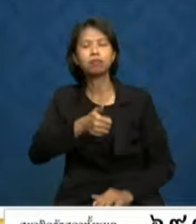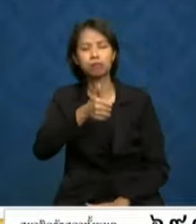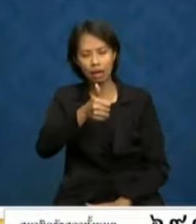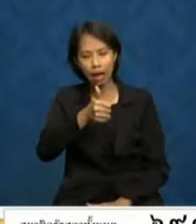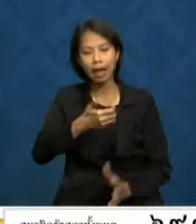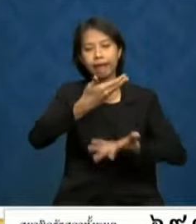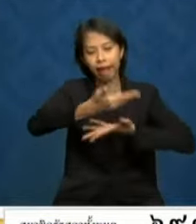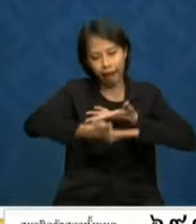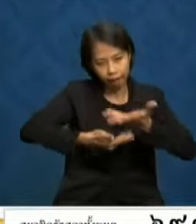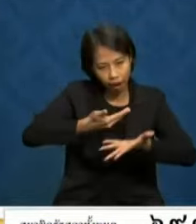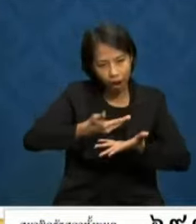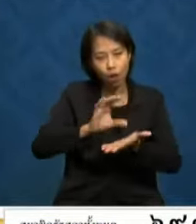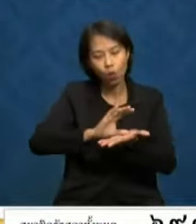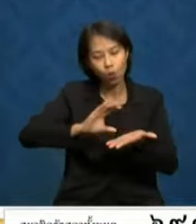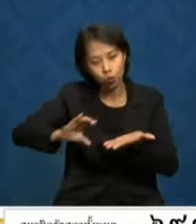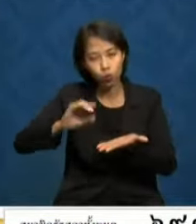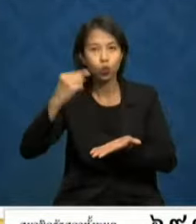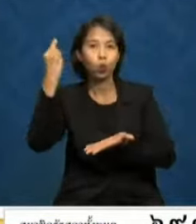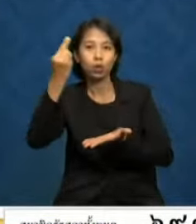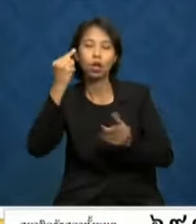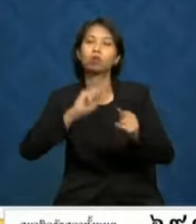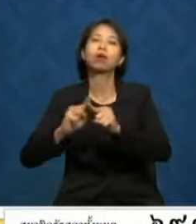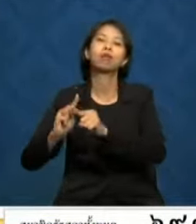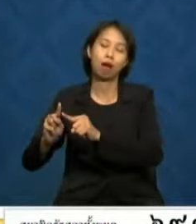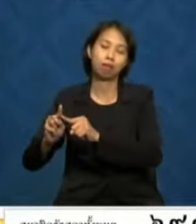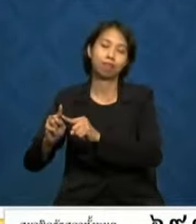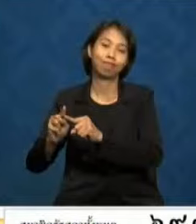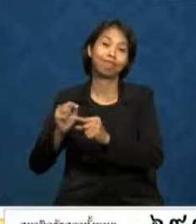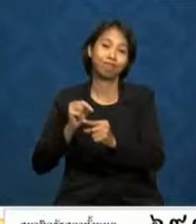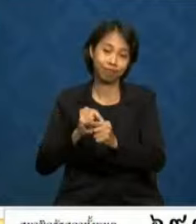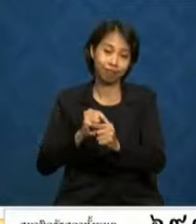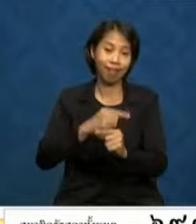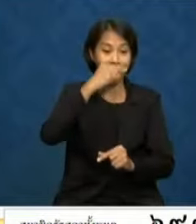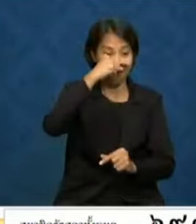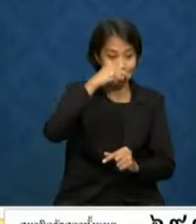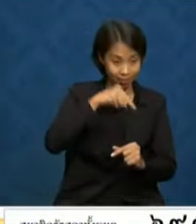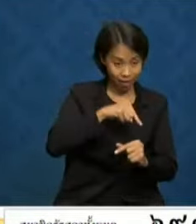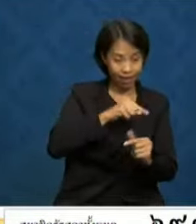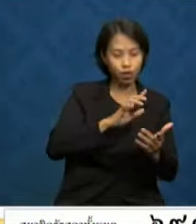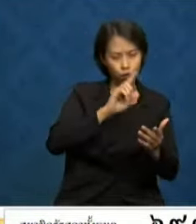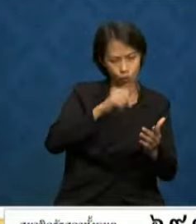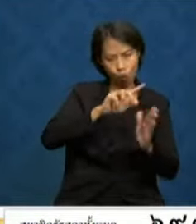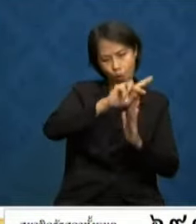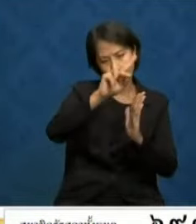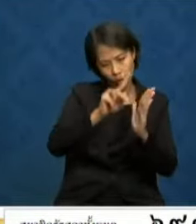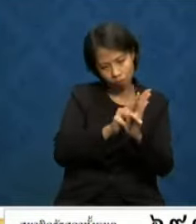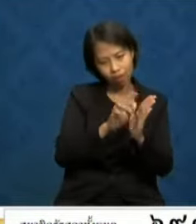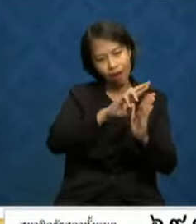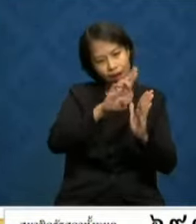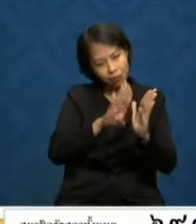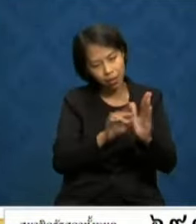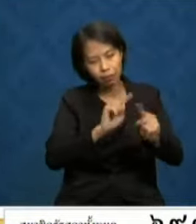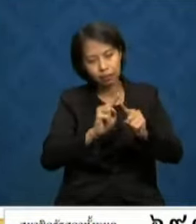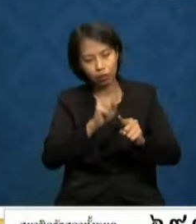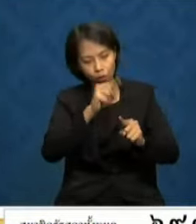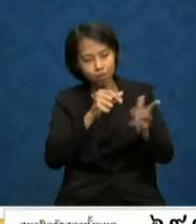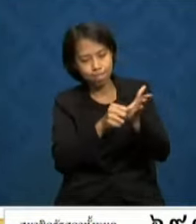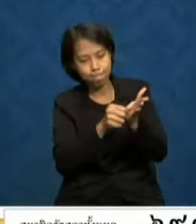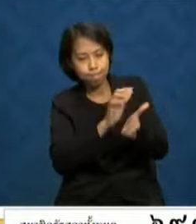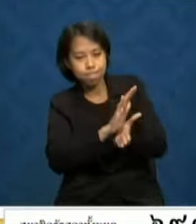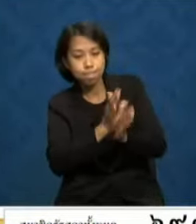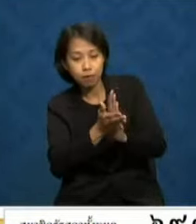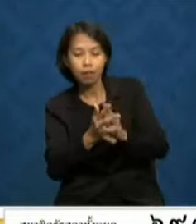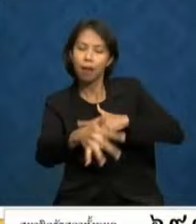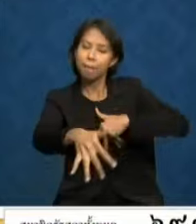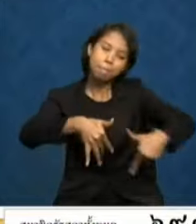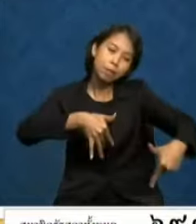าการลงทุนการท่องเที่ยวประเทศไทยก็จะต้องมาปรับกฎระเบียบภายในประเทศเพื่อที่ให้ทันสมัยนะครับประชาชนคนเดินดิน